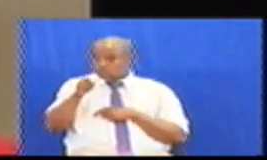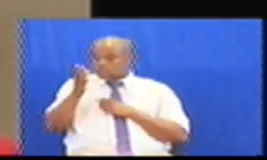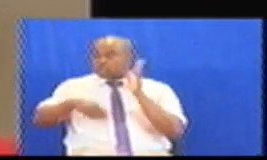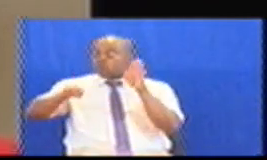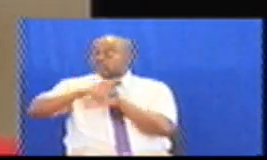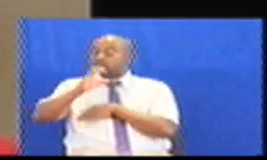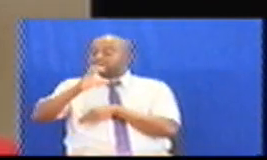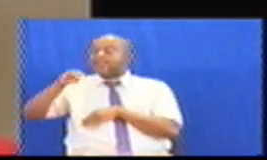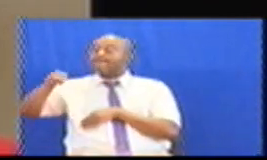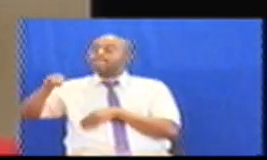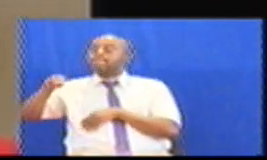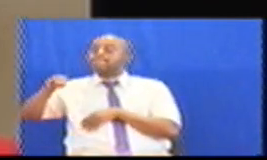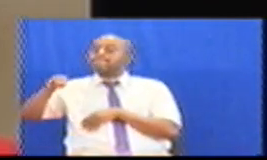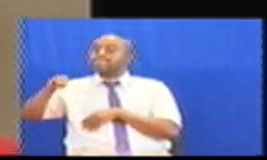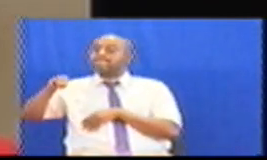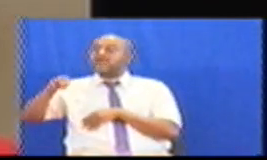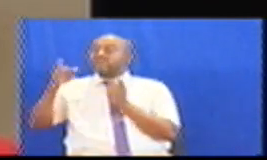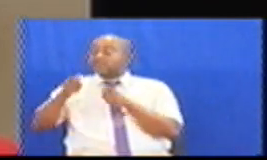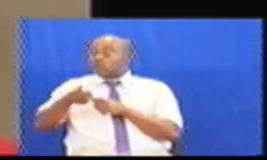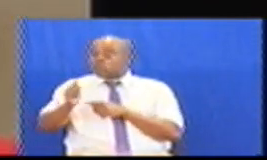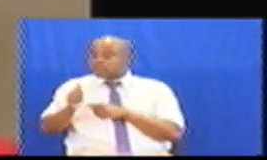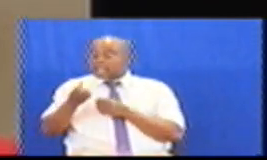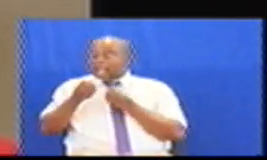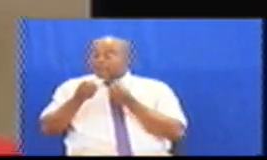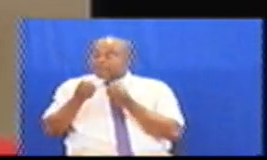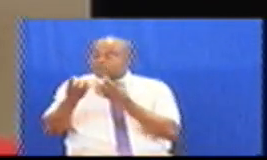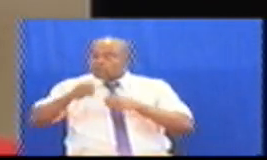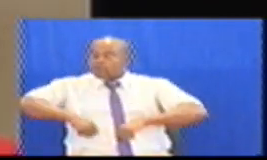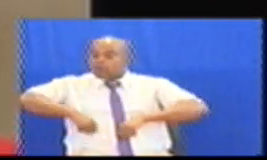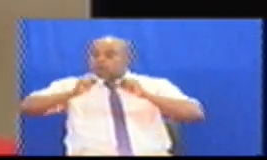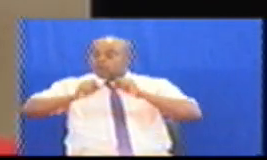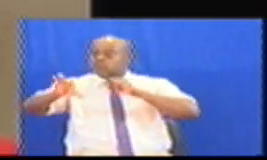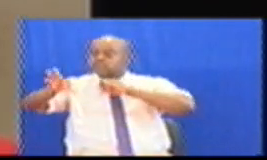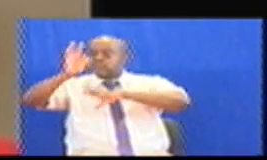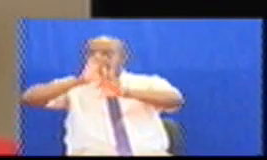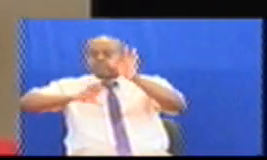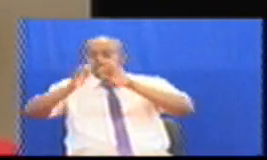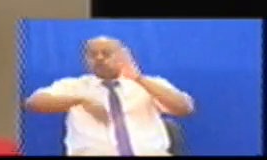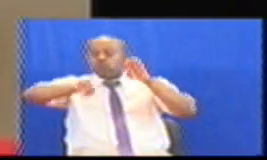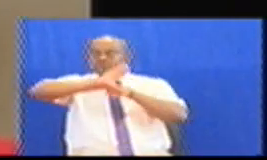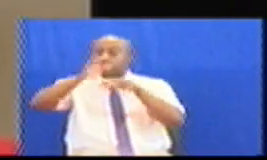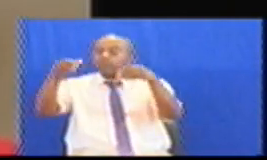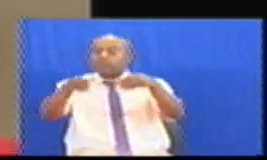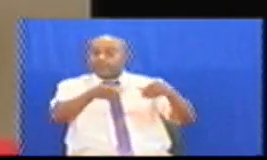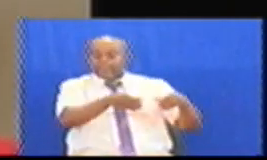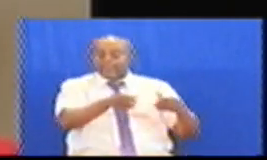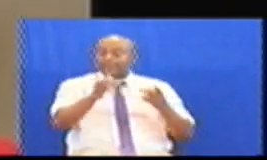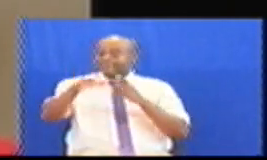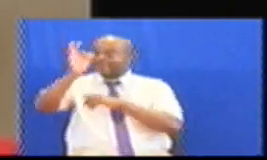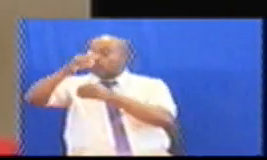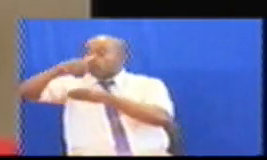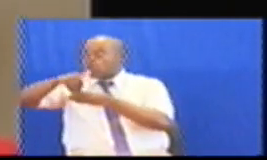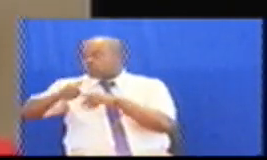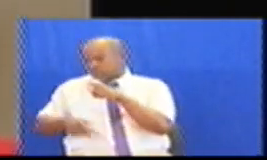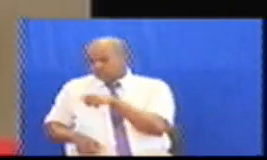wa Chama cha Mapinduzi, lakini pia ndio kapewa mamlaka ya kuteua wenyeviti na makamu wenyeviti na wajumbe wa